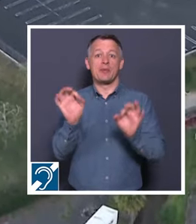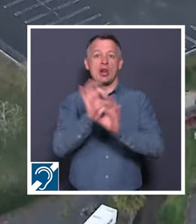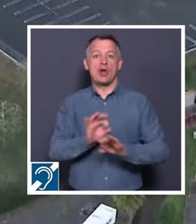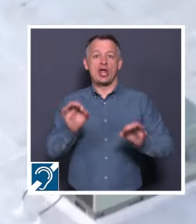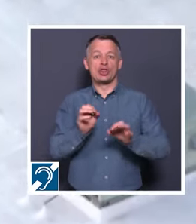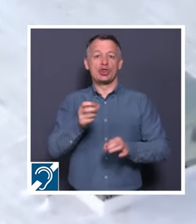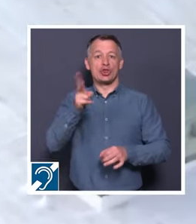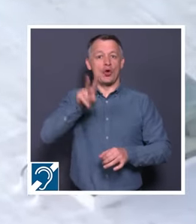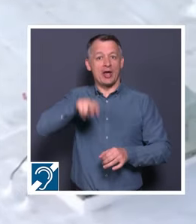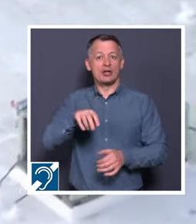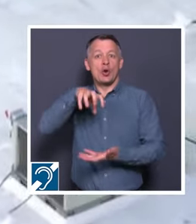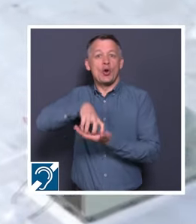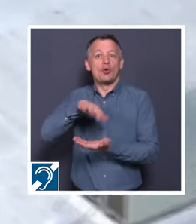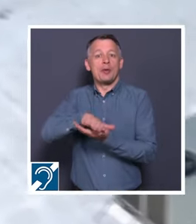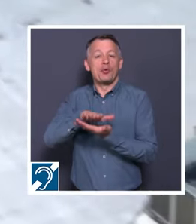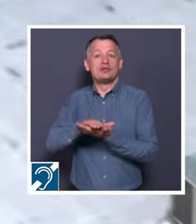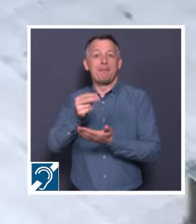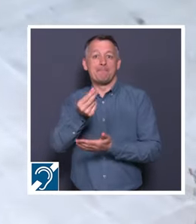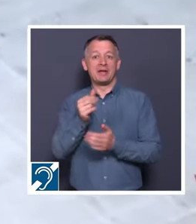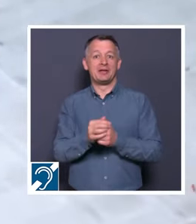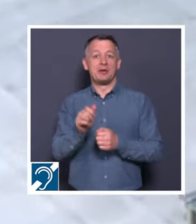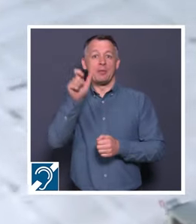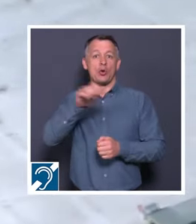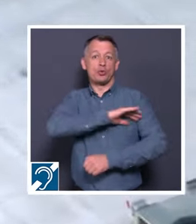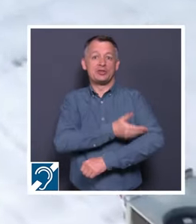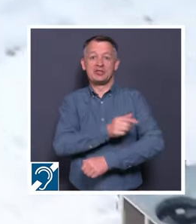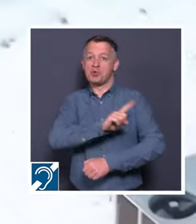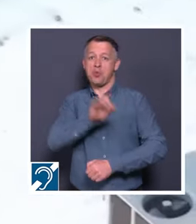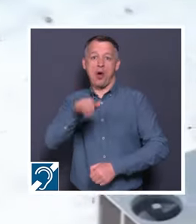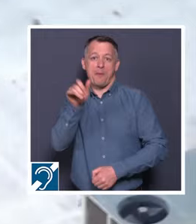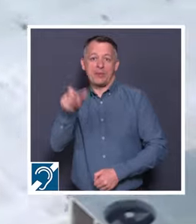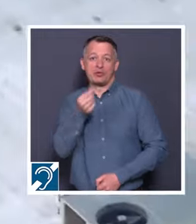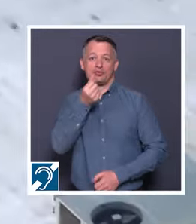dintr-un depozit de bani cash. Autoritățile nu au încă suspecți.